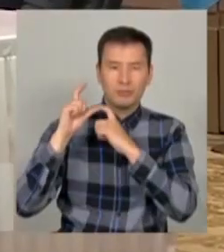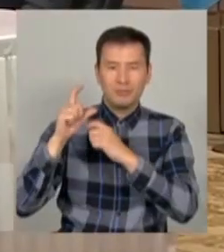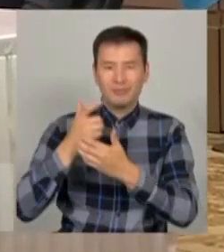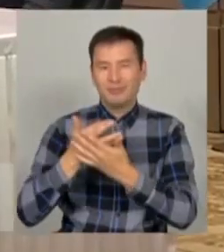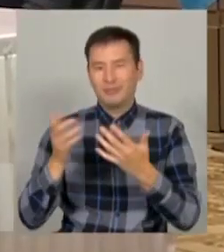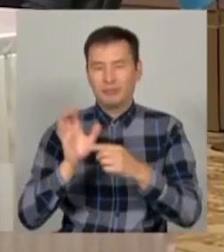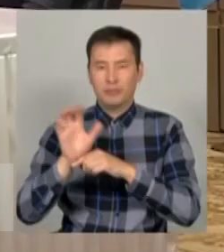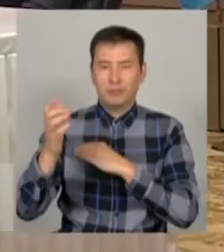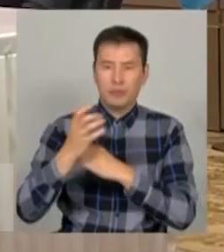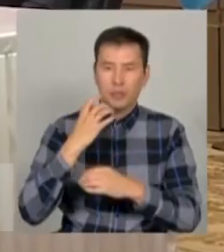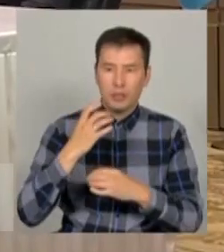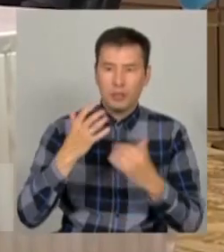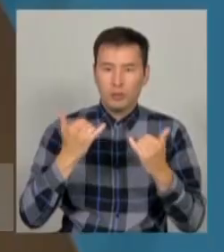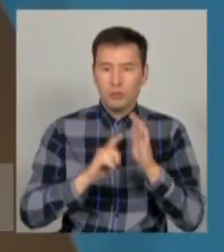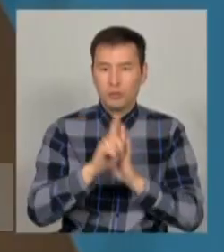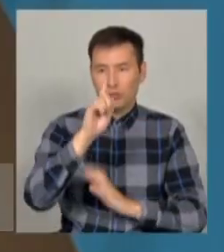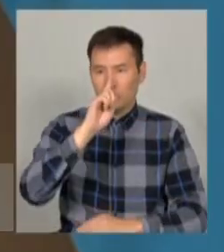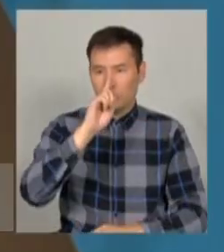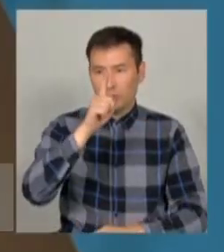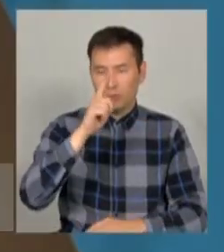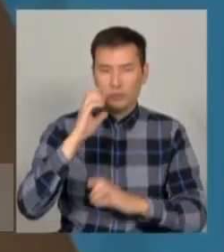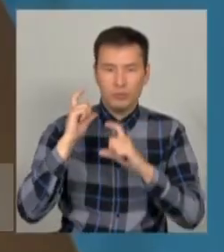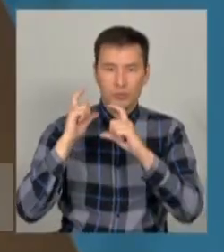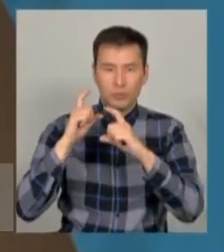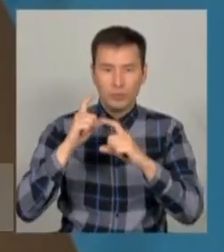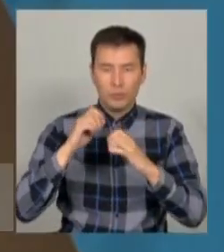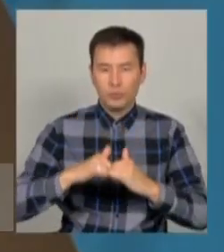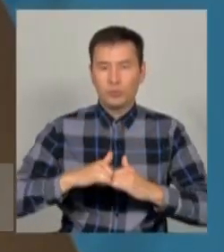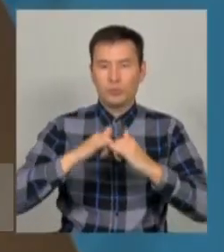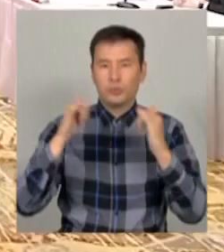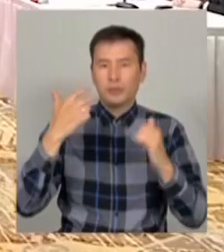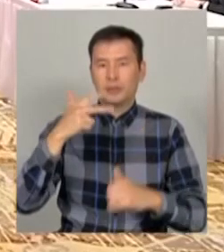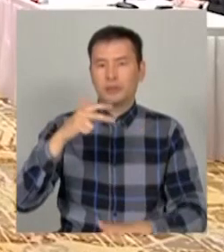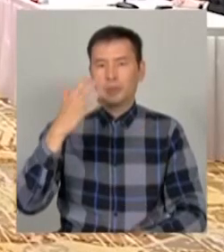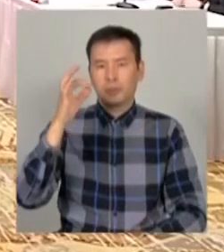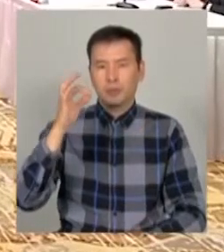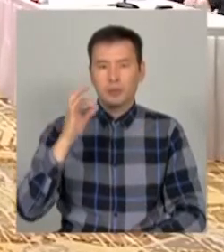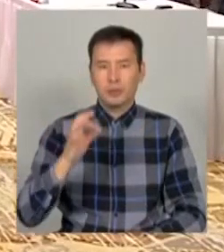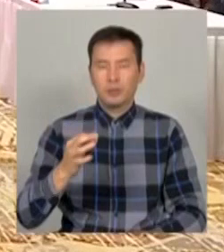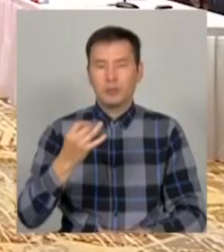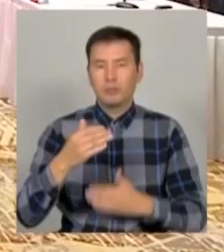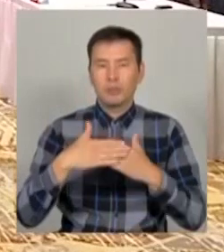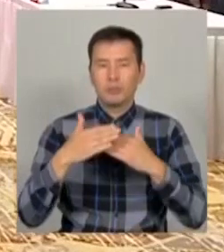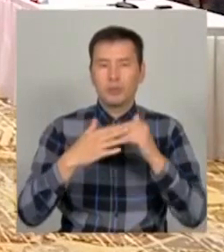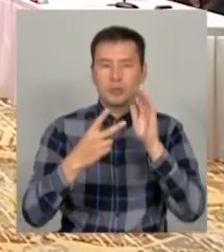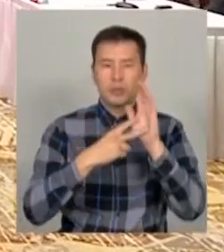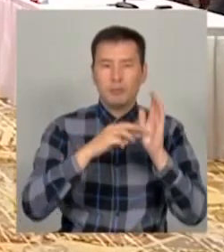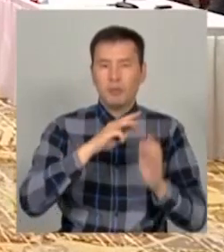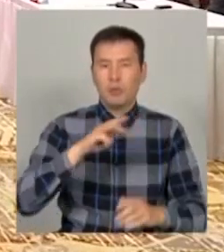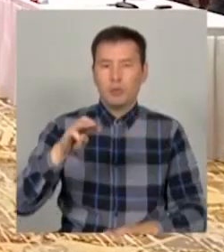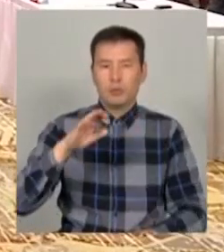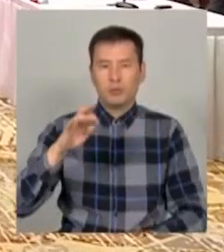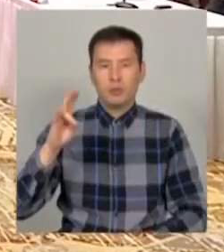Касым-Жомарт Токаев отметил, что с начала года транзит грузов увеличился на 35% и превысил 7 миллионов тонн.